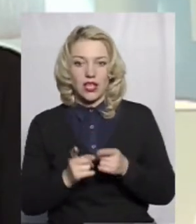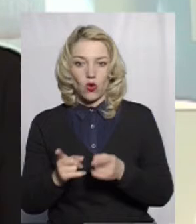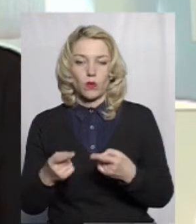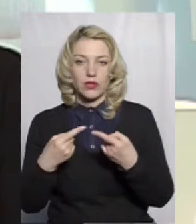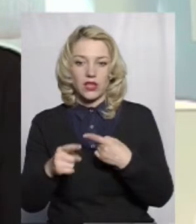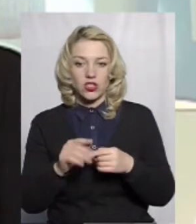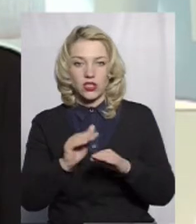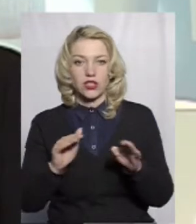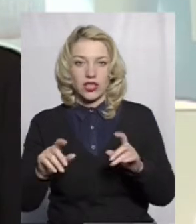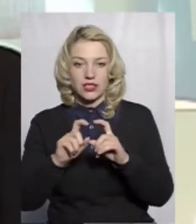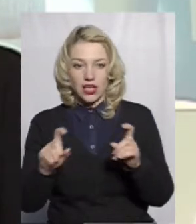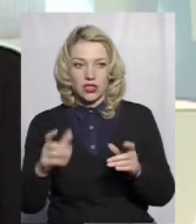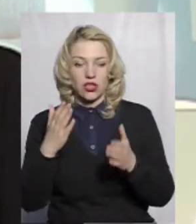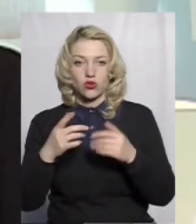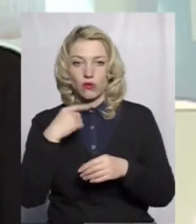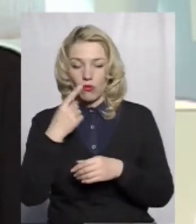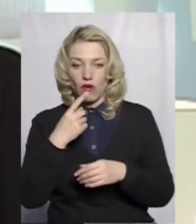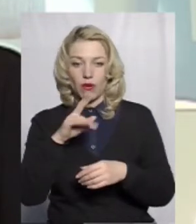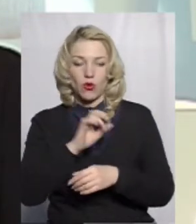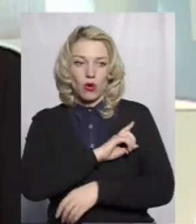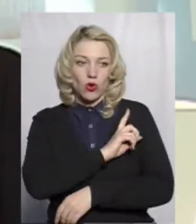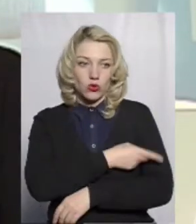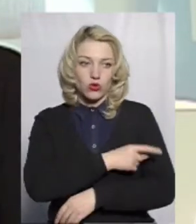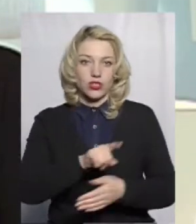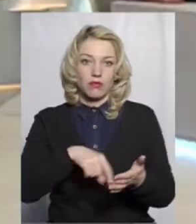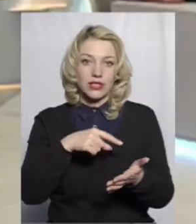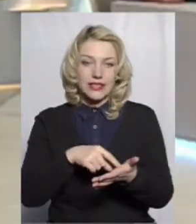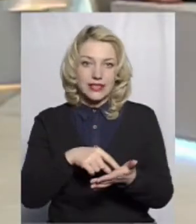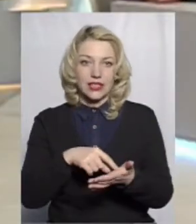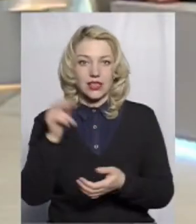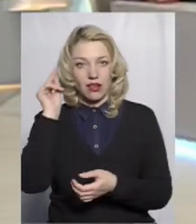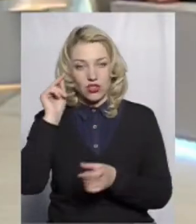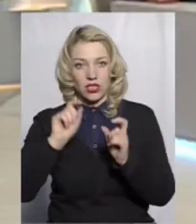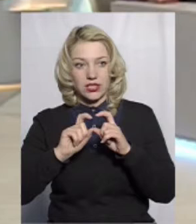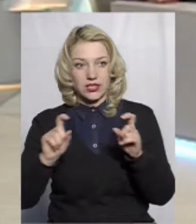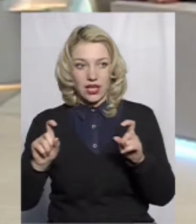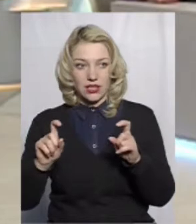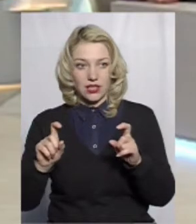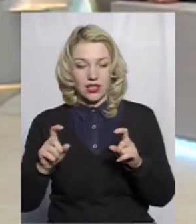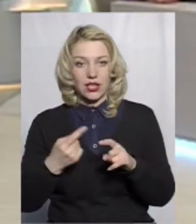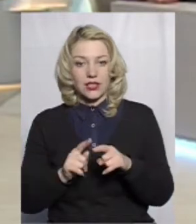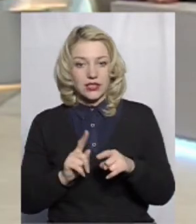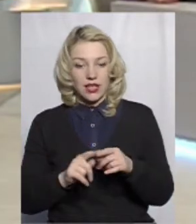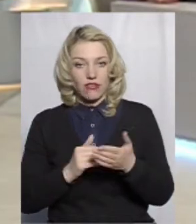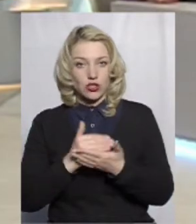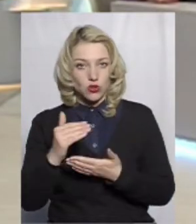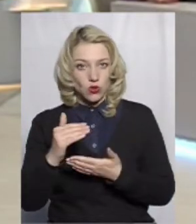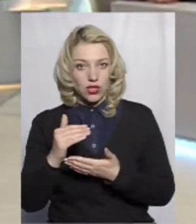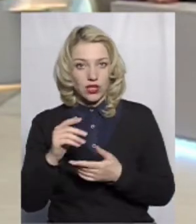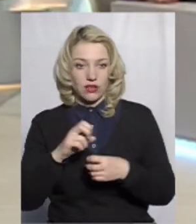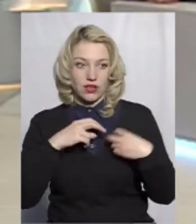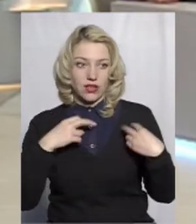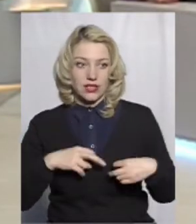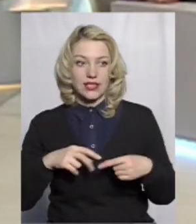закладі. Тим більше, якщо йде мова про потужні міські навчальні заклади, це високий